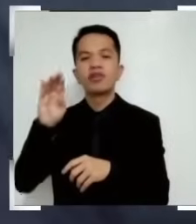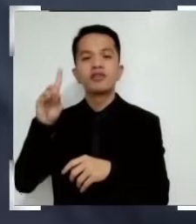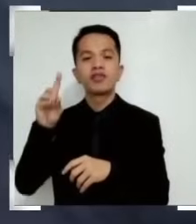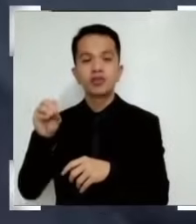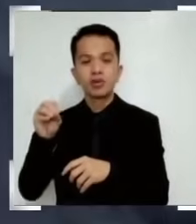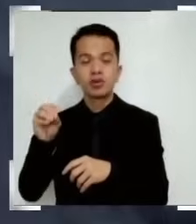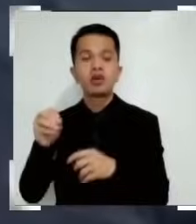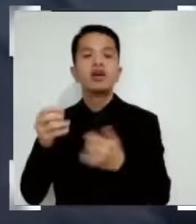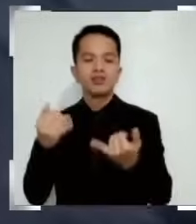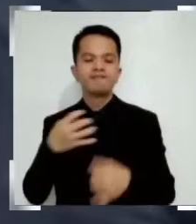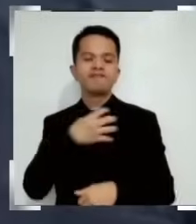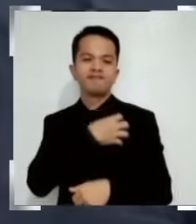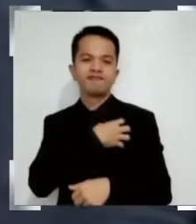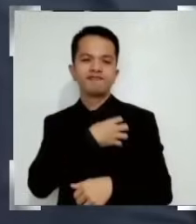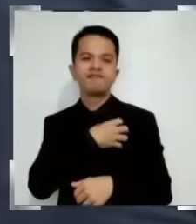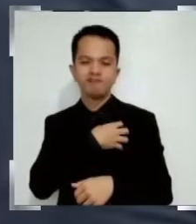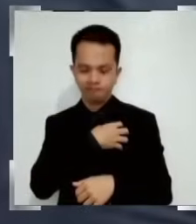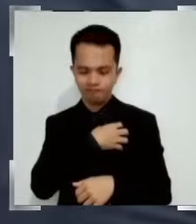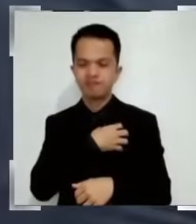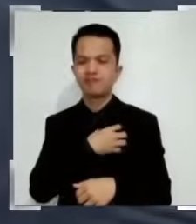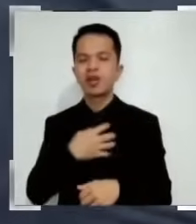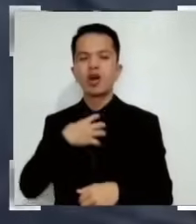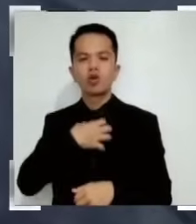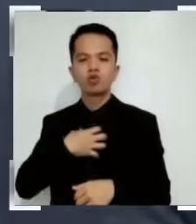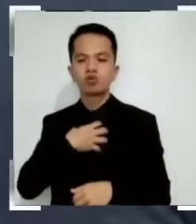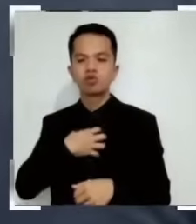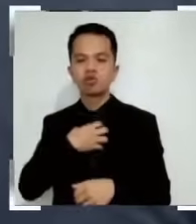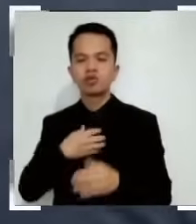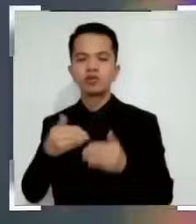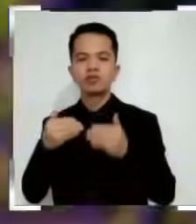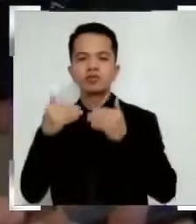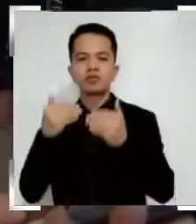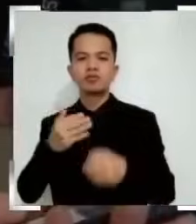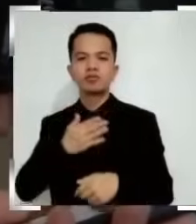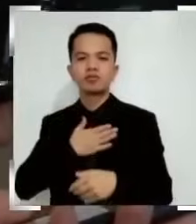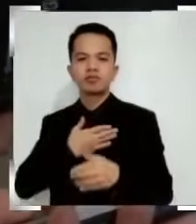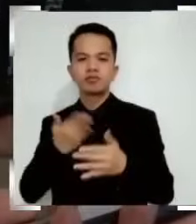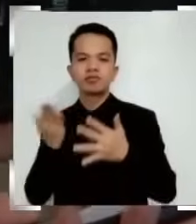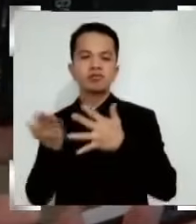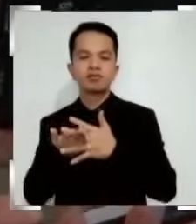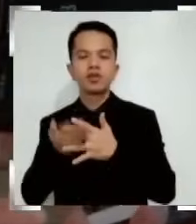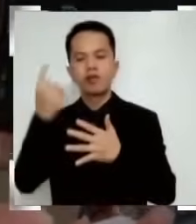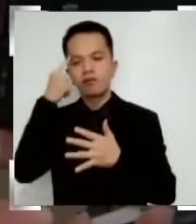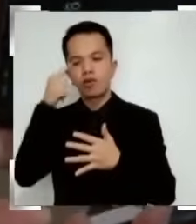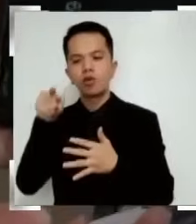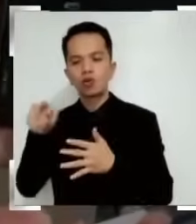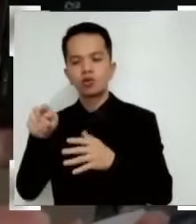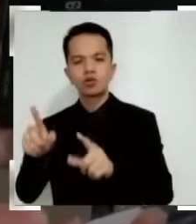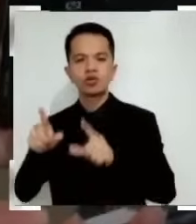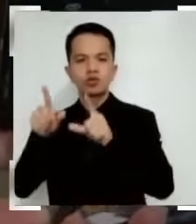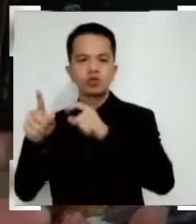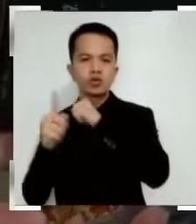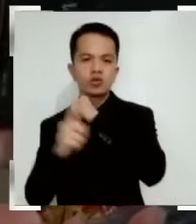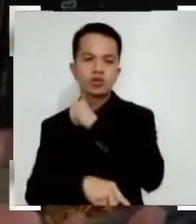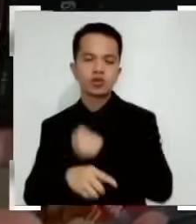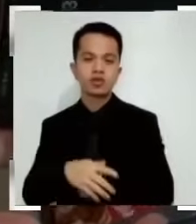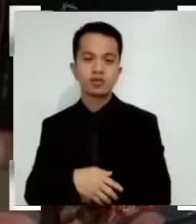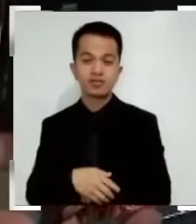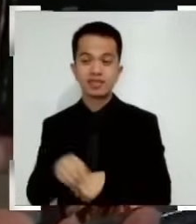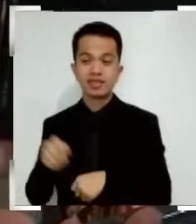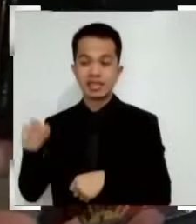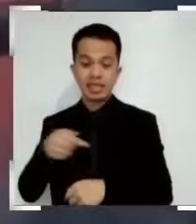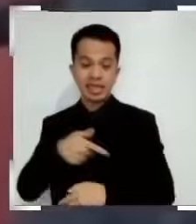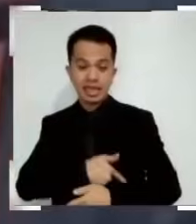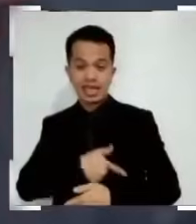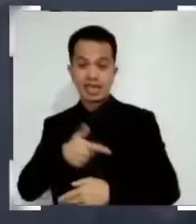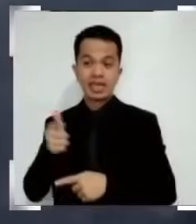City ang tumayong komplainan sa reklamong alarm and scandal laban sa kanya. Ang pagbunot sa publiko ng baril na yon, pagkasa sa harap ng isang